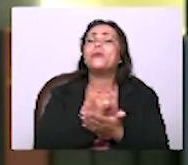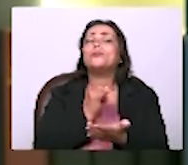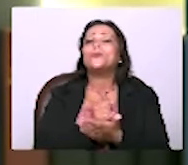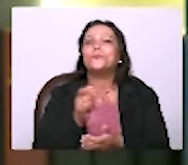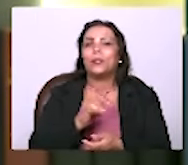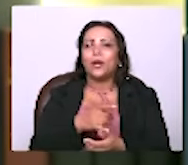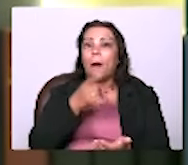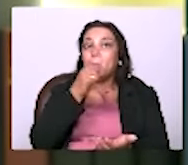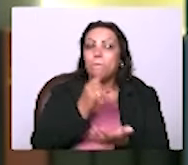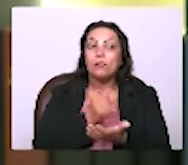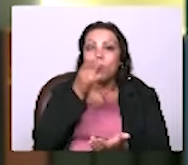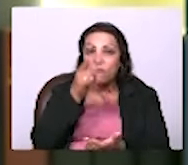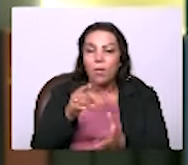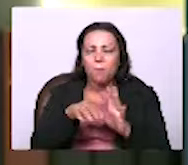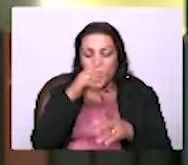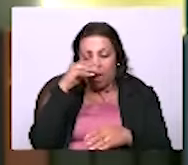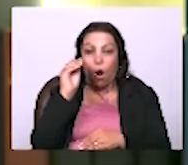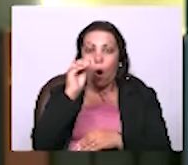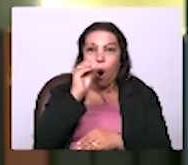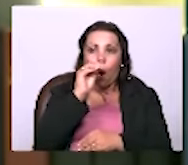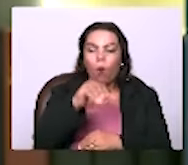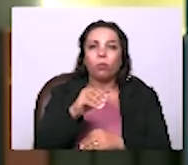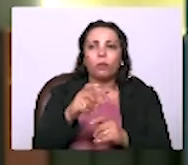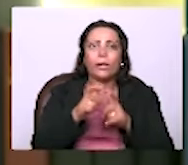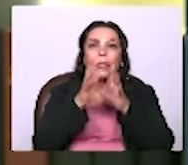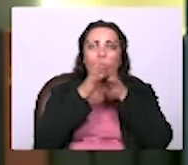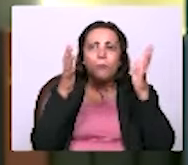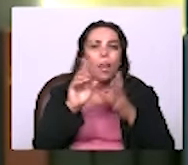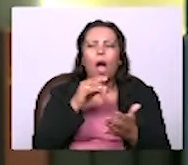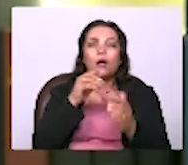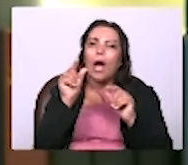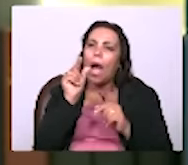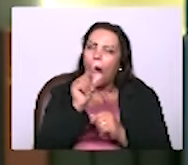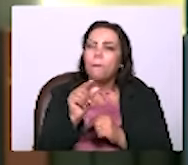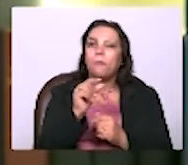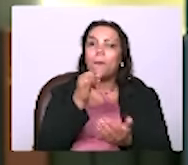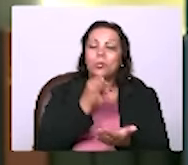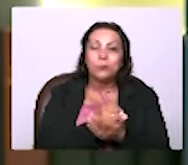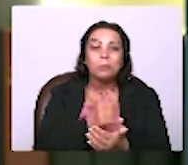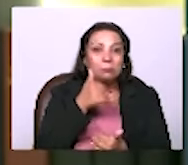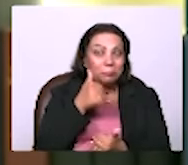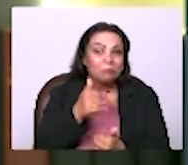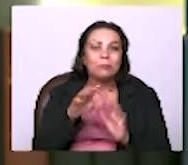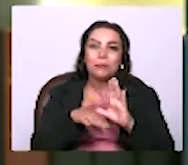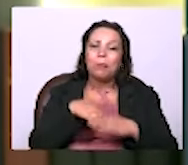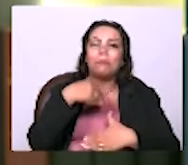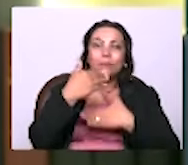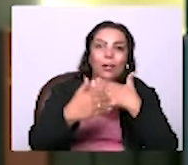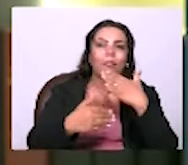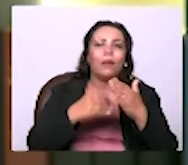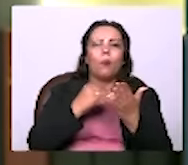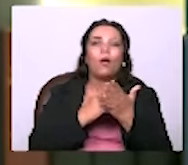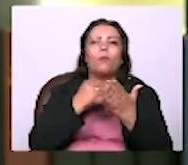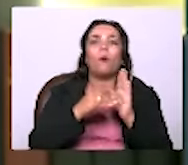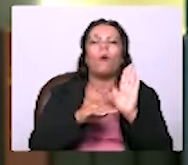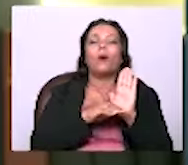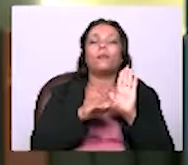مش لازم احطه في موقف كبير ادربه على مسؤوليه صغيره اذا يعني كبر فيها يكبر معاها مسؤوليه تانيه